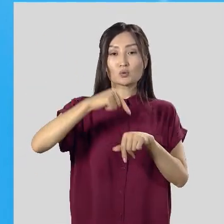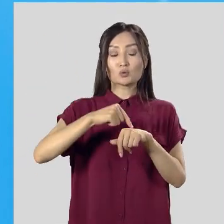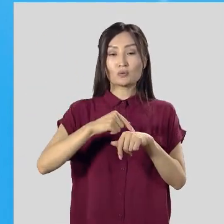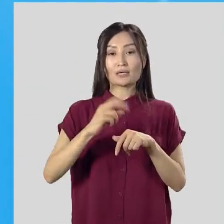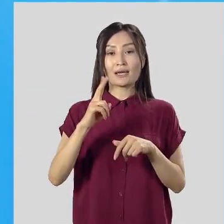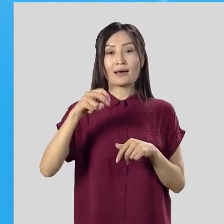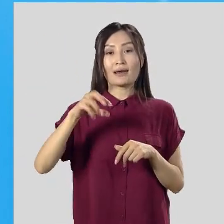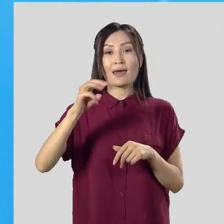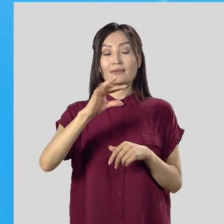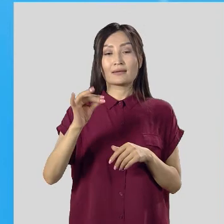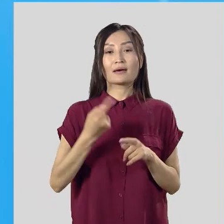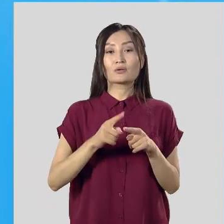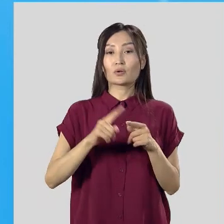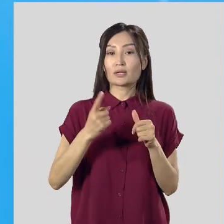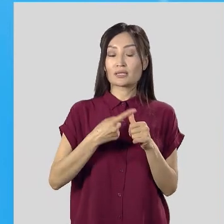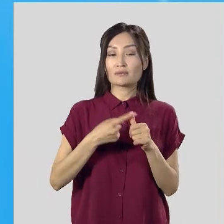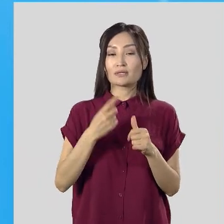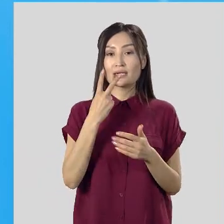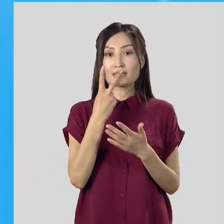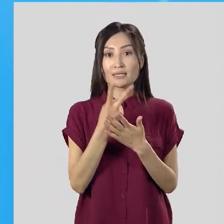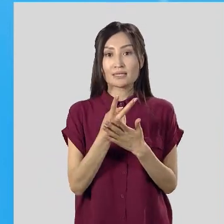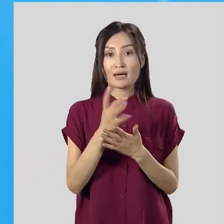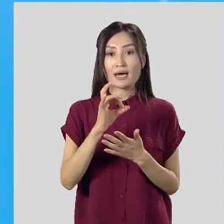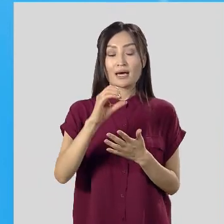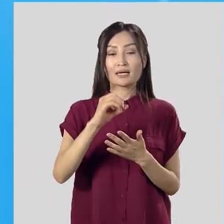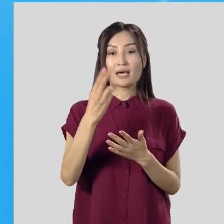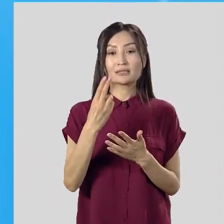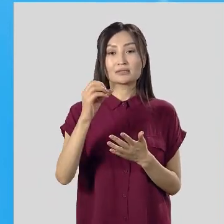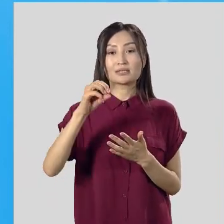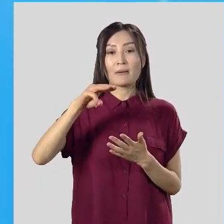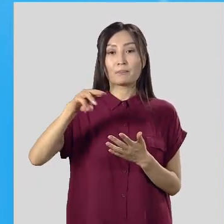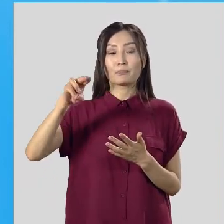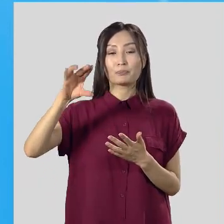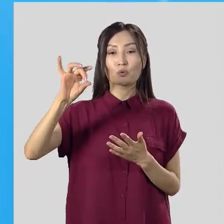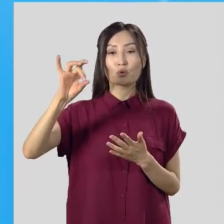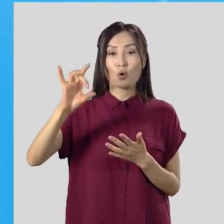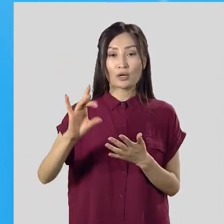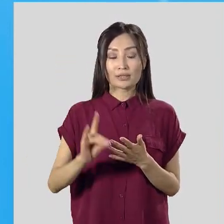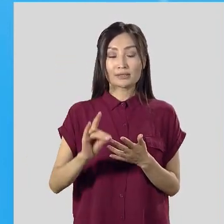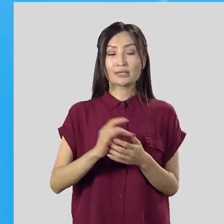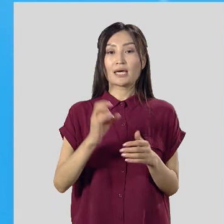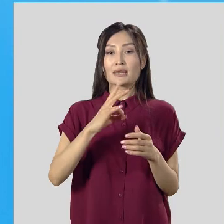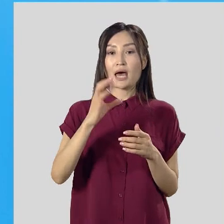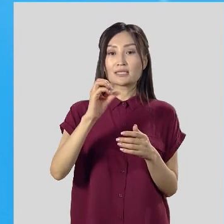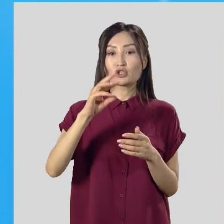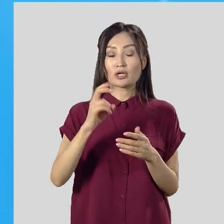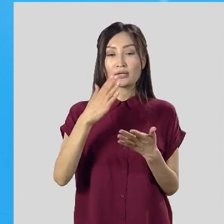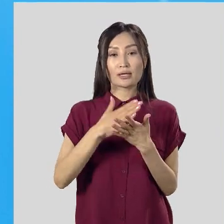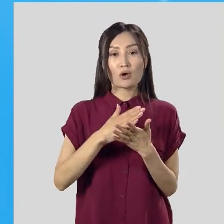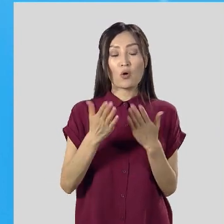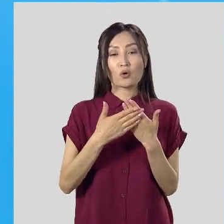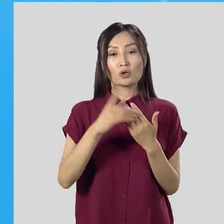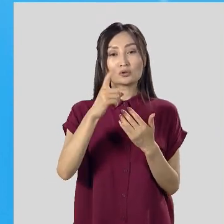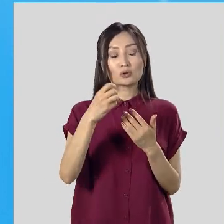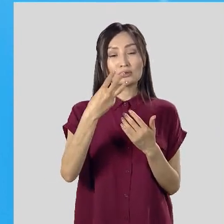клетки, которые называются зрительными рецепторами. На сетчатке расположено около